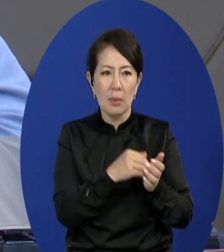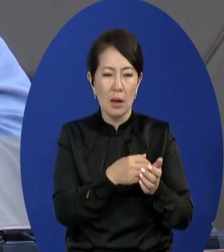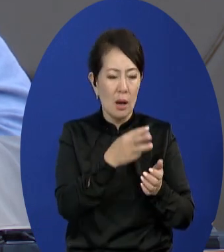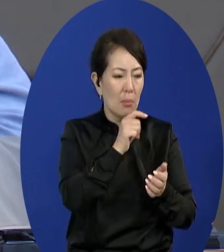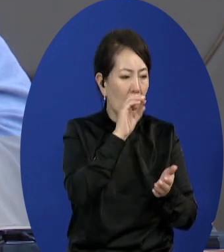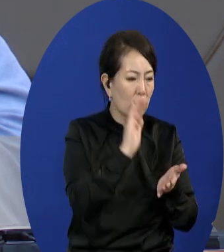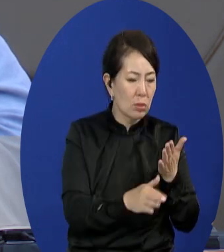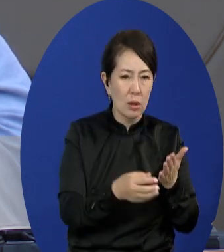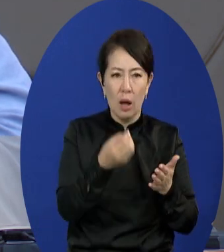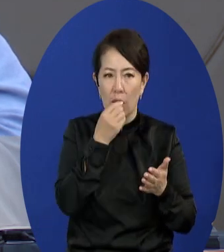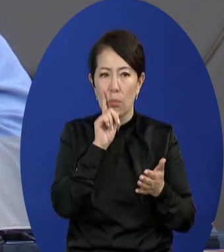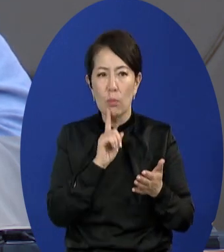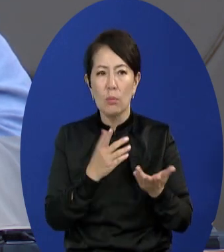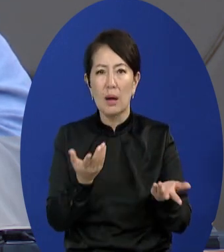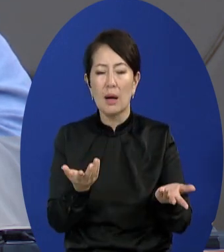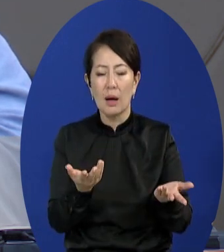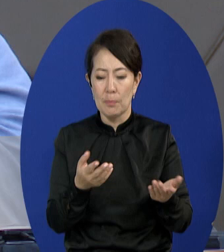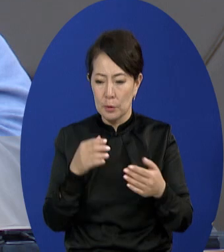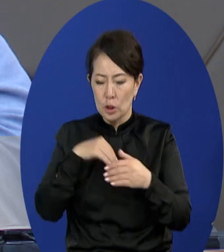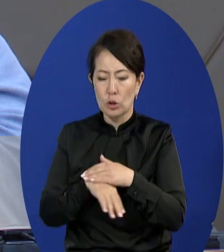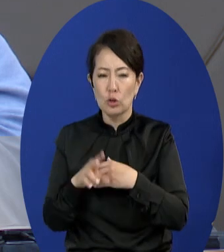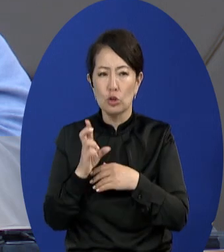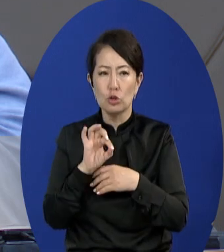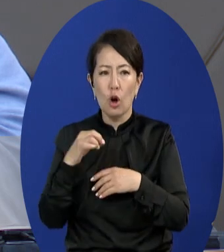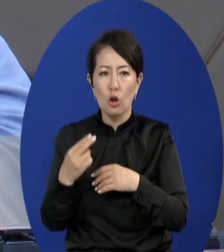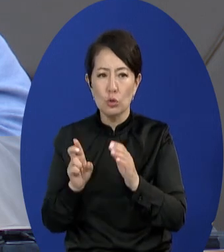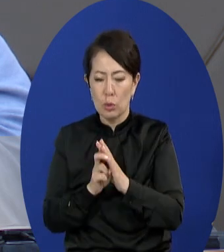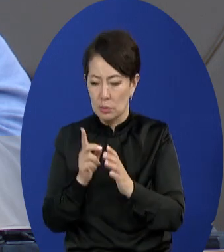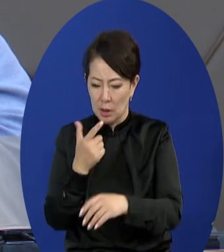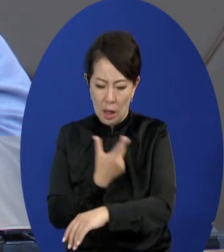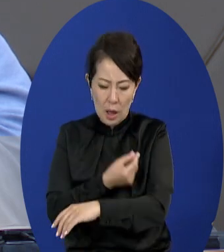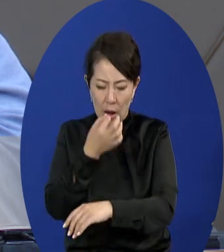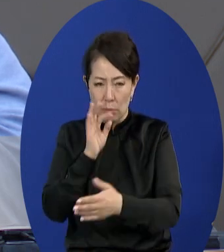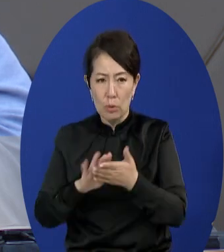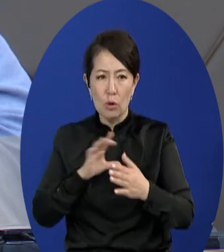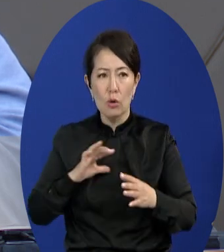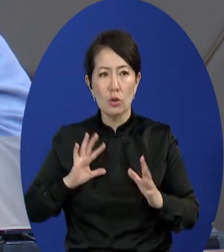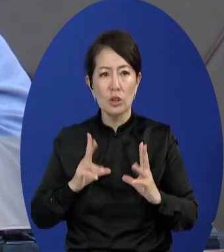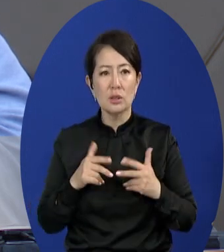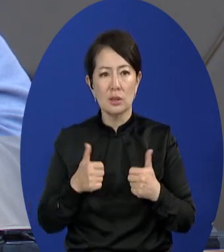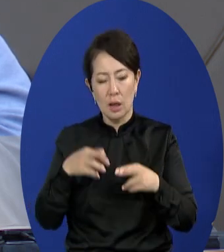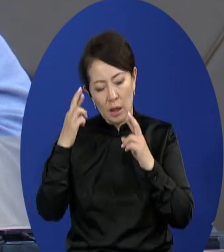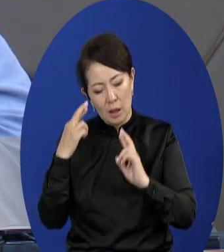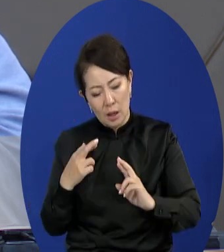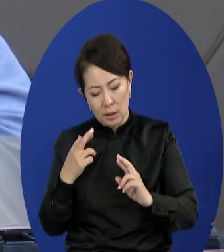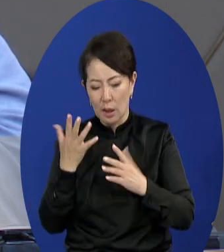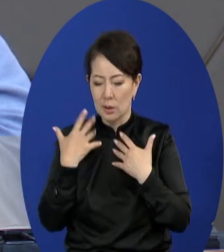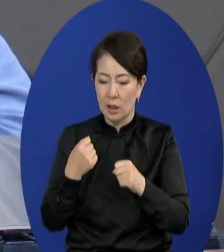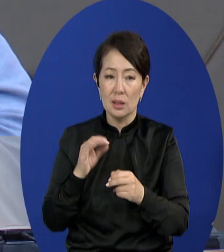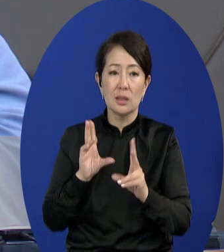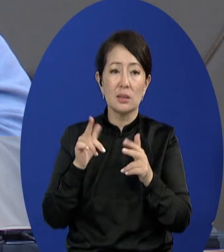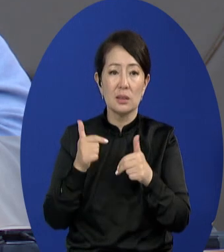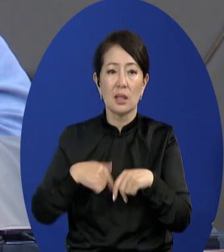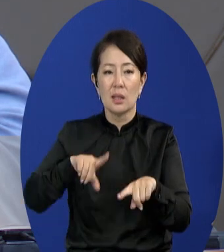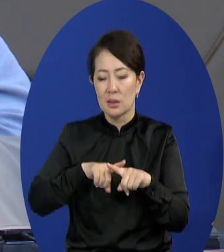байгаа. Ямар нөөц бололцоогоор ийм тариага авч өөрийгөө нөхөн сэргээж, ядаргаа энэ дартлаагаас сэргээж